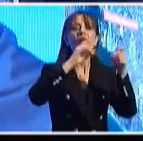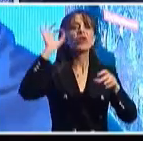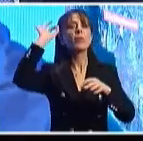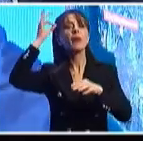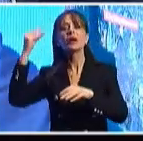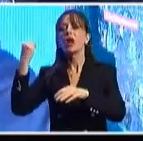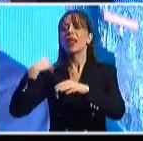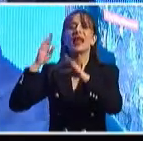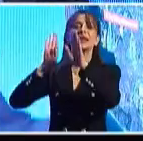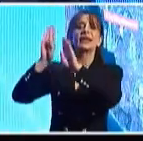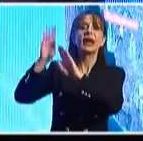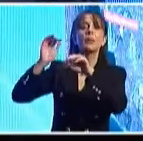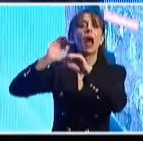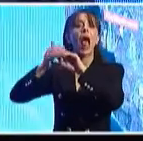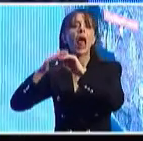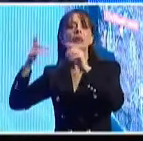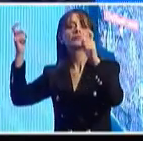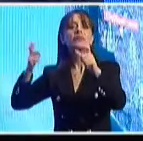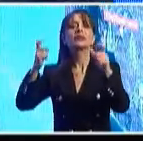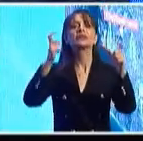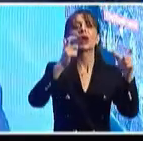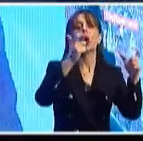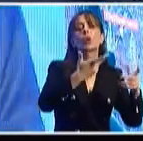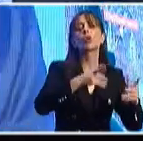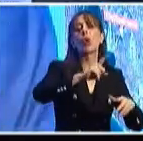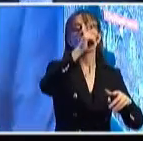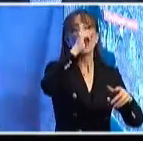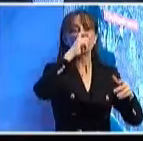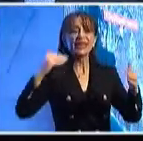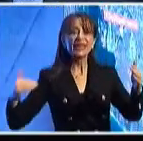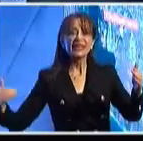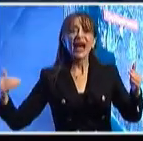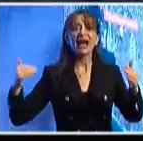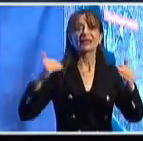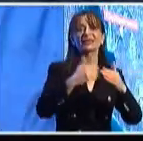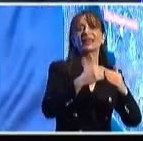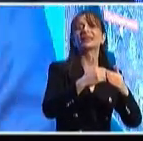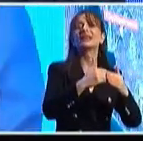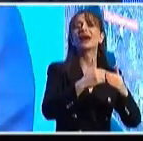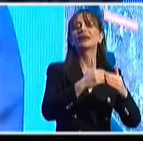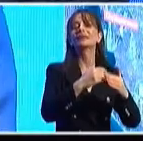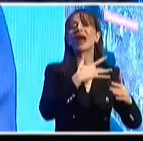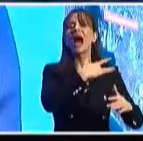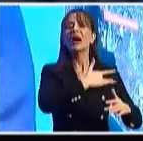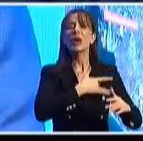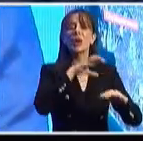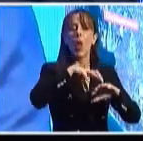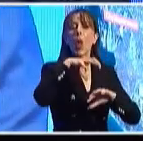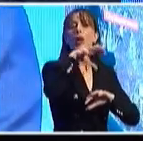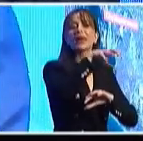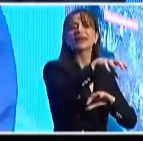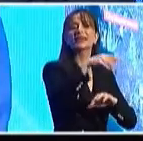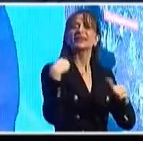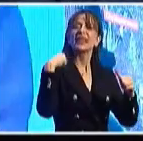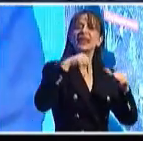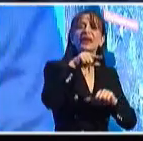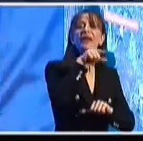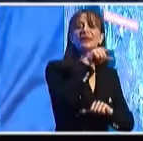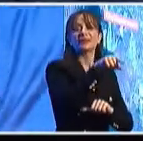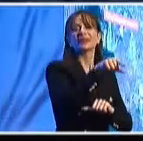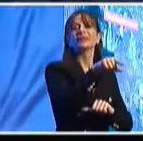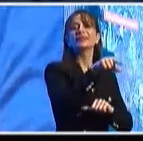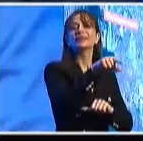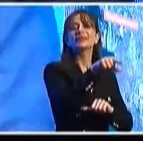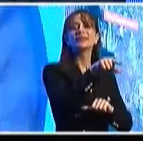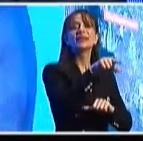Yenikapı, Eminönü, Kabataş ve Beşiktaş'a, Anadolu yakasında da yine işte